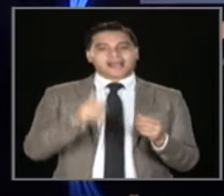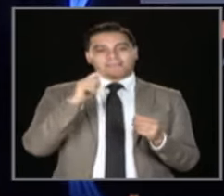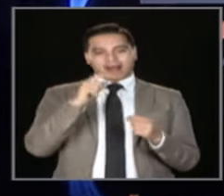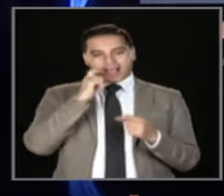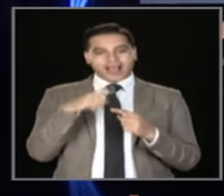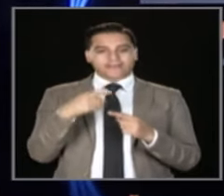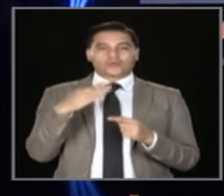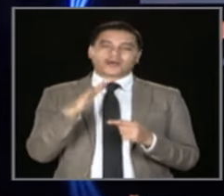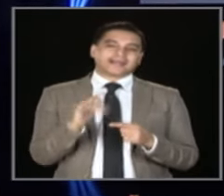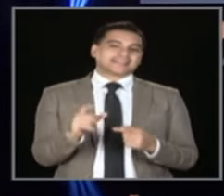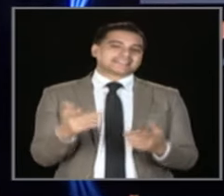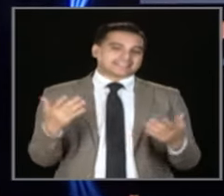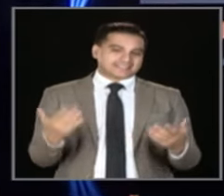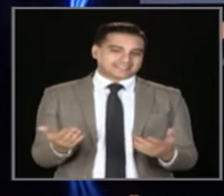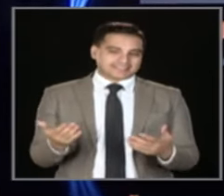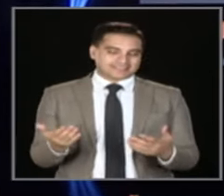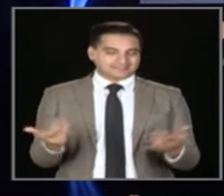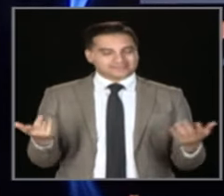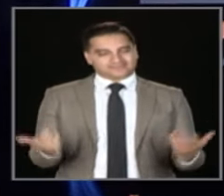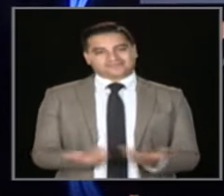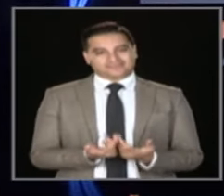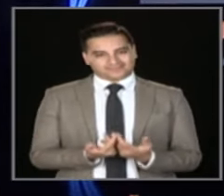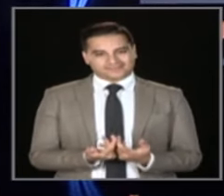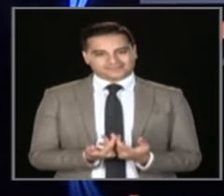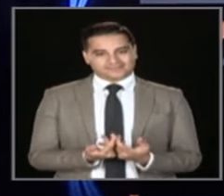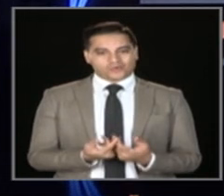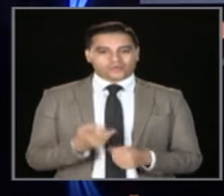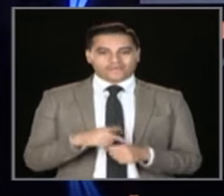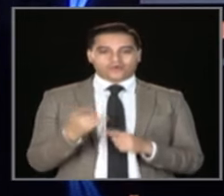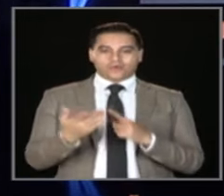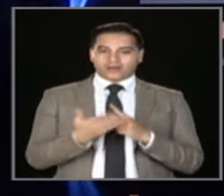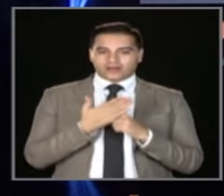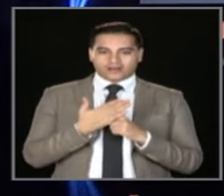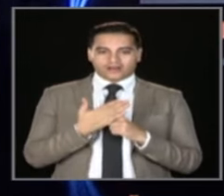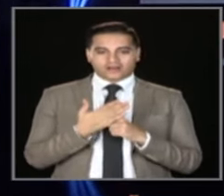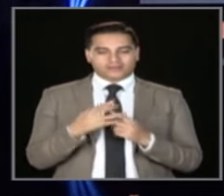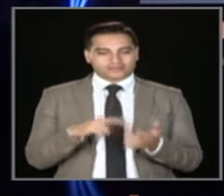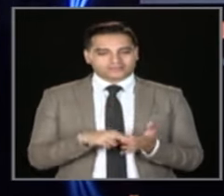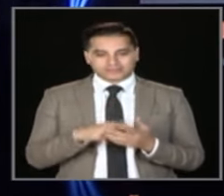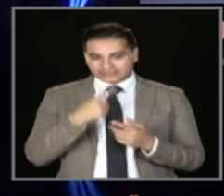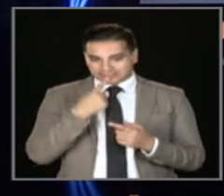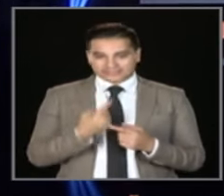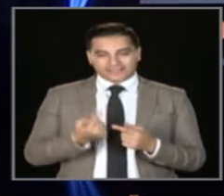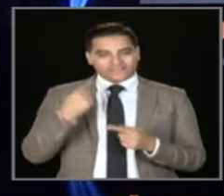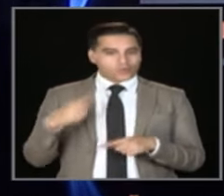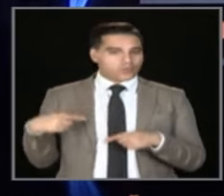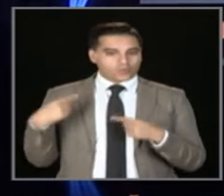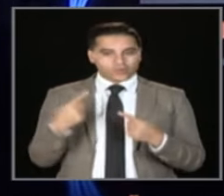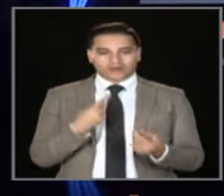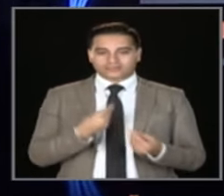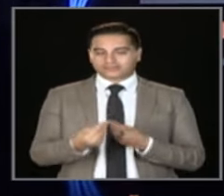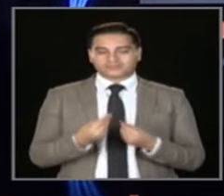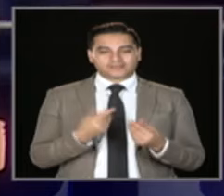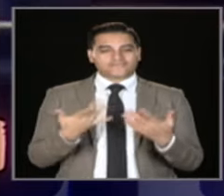ابو حسين كان معاك محمد جمال قبل كده. اه بالظبط. اه يعني وانا هو على فكره ما احنا ما اتقطعناش مع بعض خالص من الموسم اللي فات، على طول اي